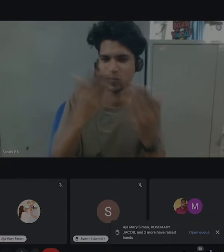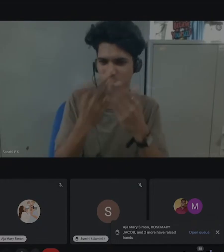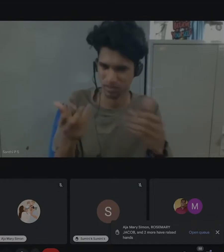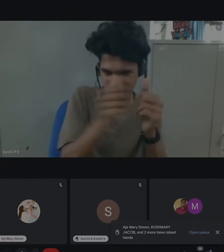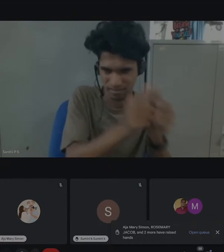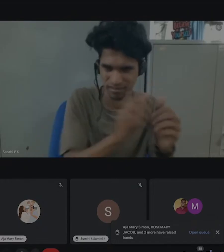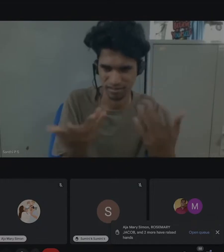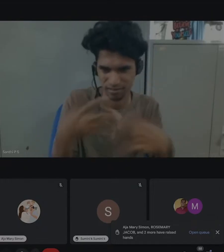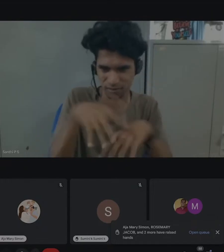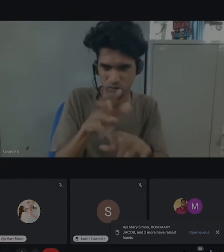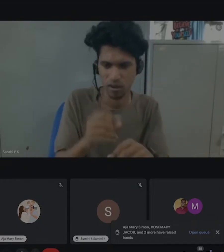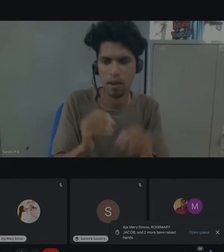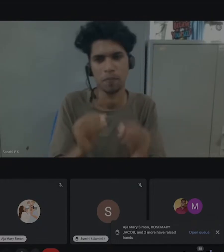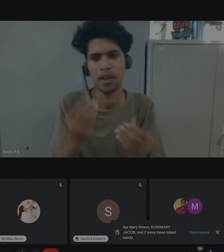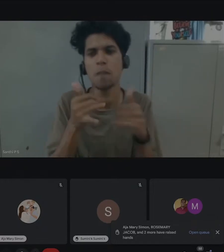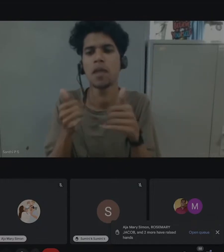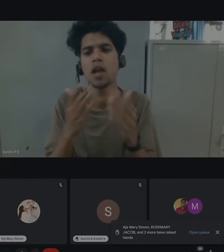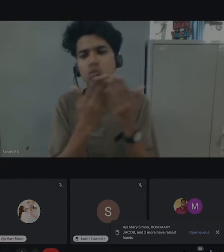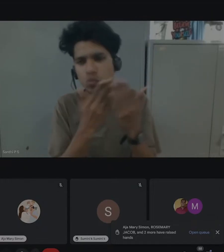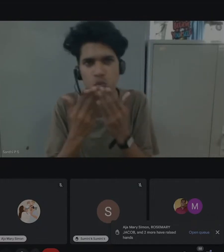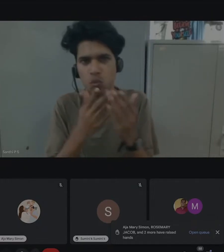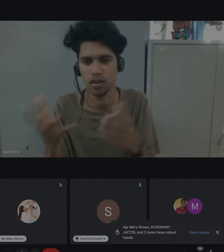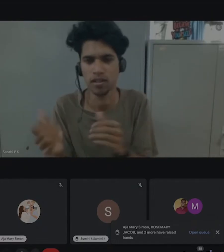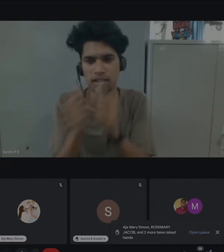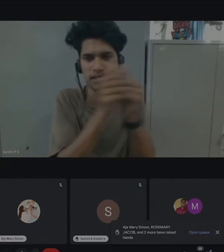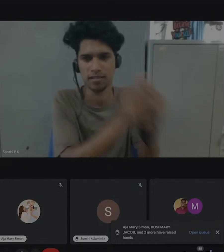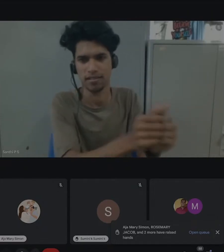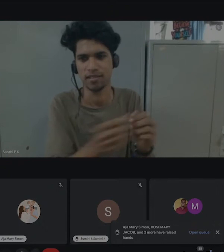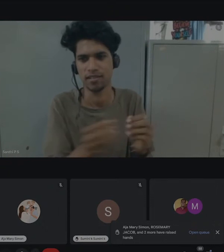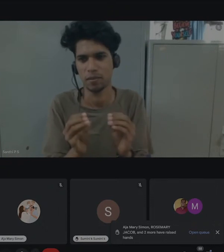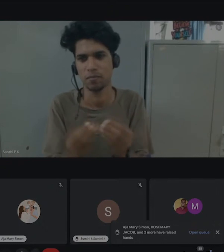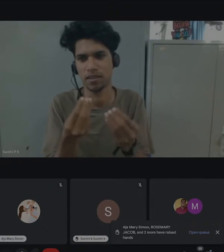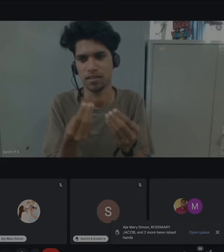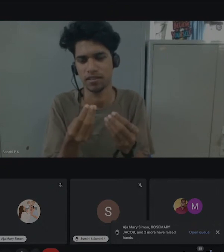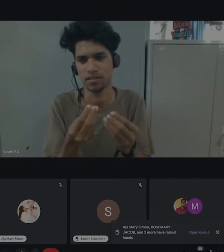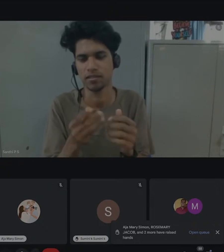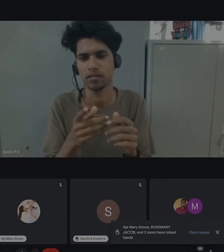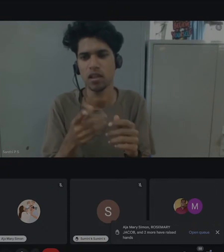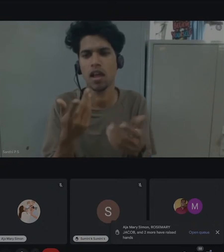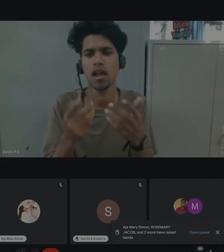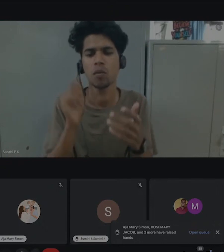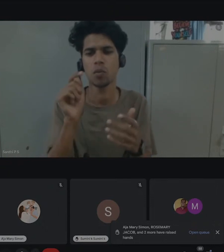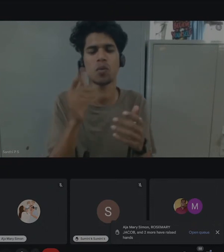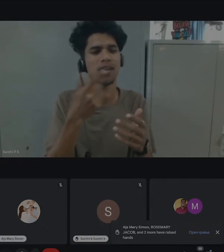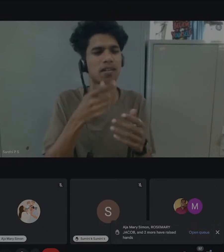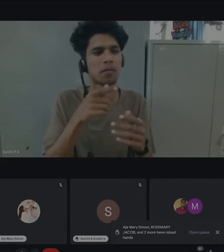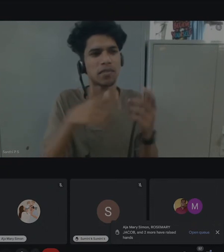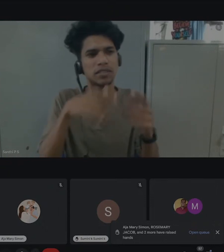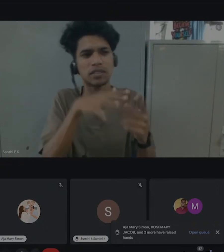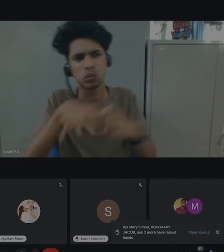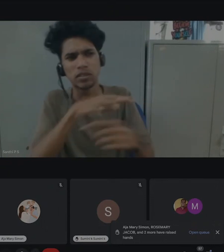സ്കൂൾ സെറ്റപ്പിലോട്ടൊന്ന് വിടുക, ഒരു പ്ലേ സ്കൂൾ പോലുള്ള ഒരു സെറ്റപ്പിലേക്ക് വിടുക. കാര്യം അവൻ ആ രീതികളുമായിട്ട് യോജിച്ചു പോരണമല്ലോ. അപ്പൊ അതുകൊണ്ട്